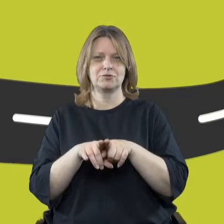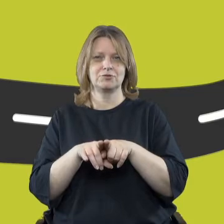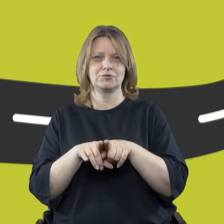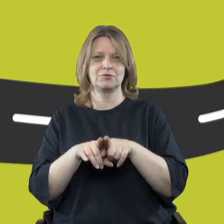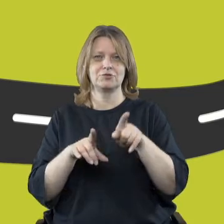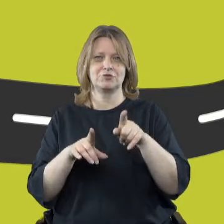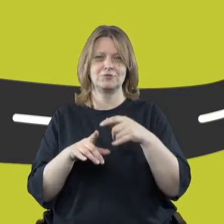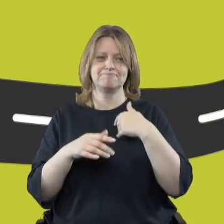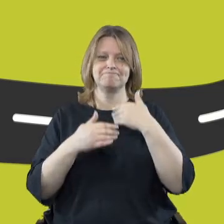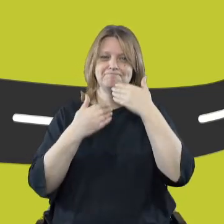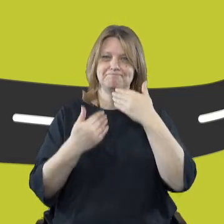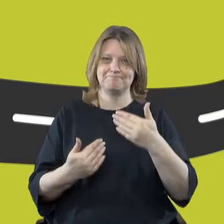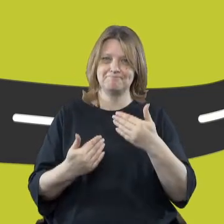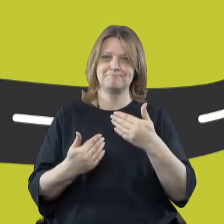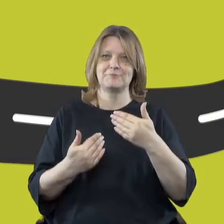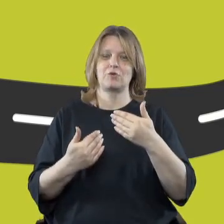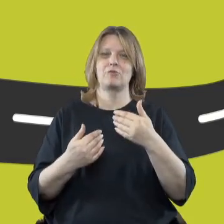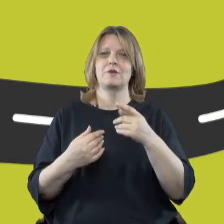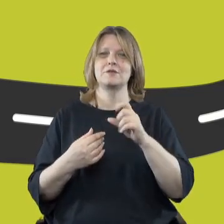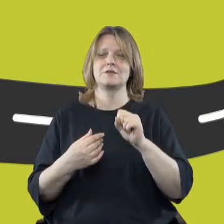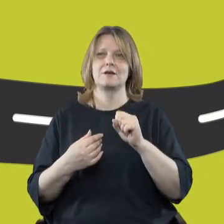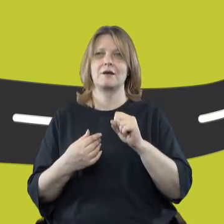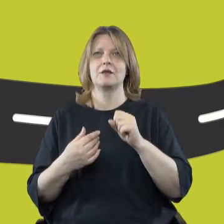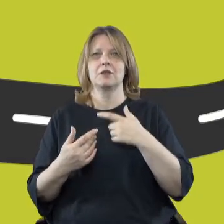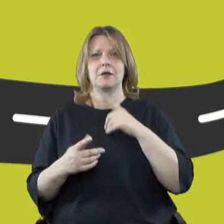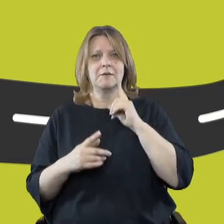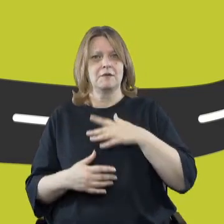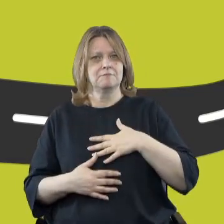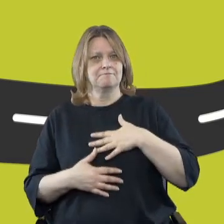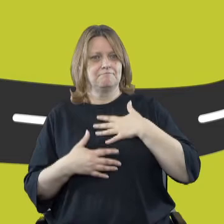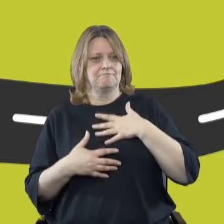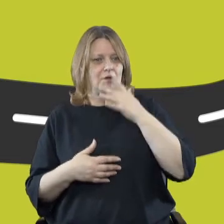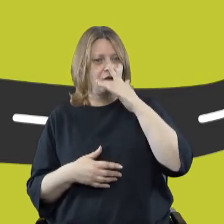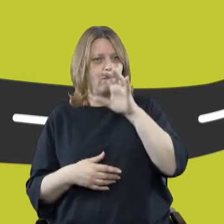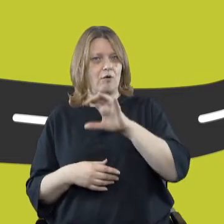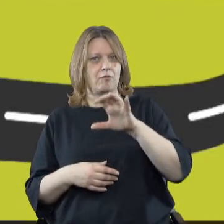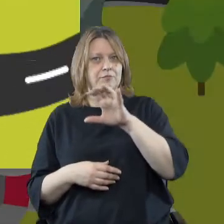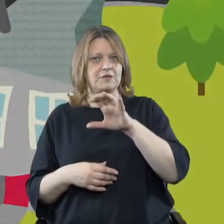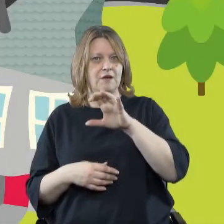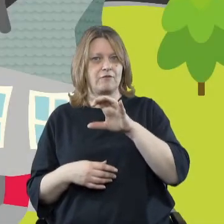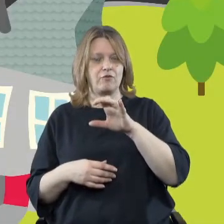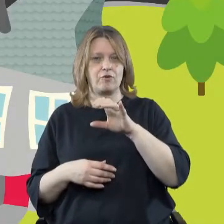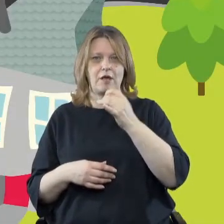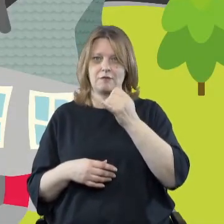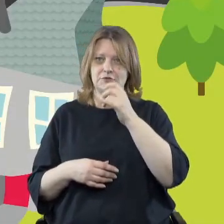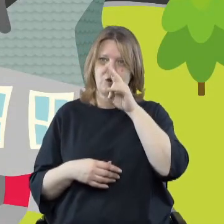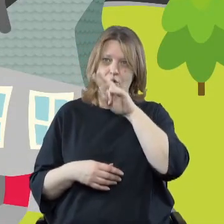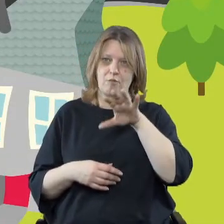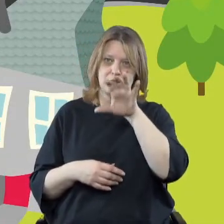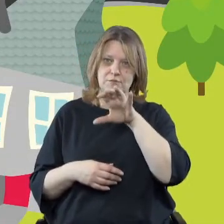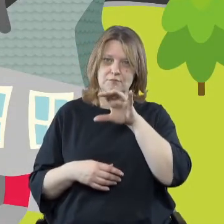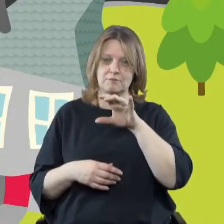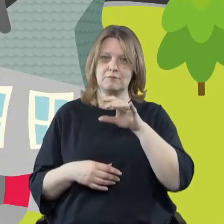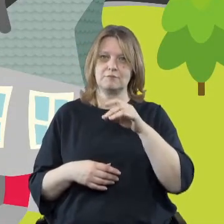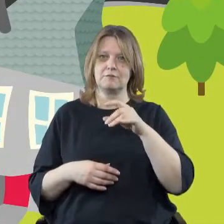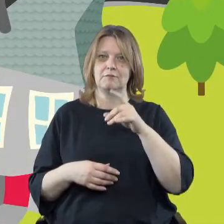do tych podziękowań, ale stwierdzenia, że z takim podziwem obserwuję waszą uwagę. Mam na myśli dzieci, które tutaj